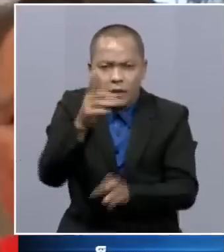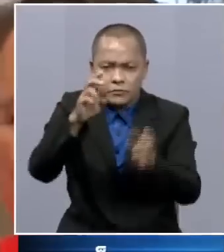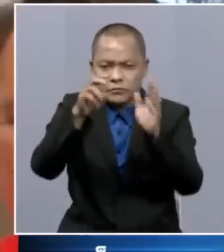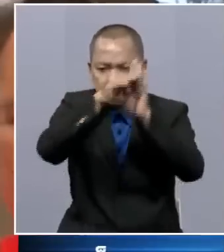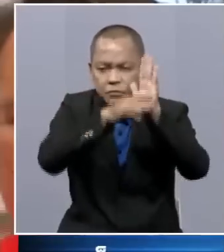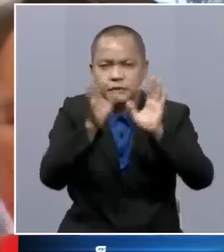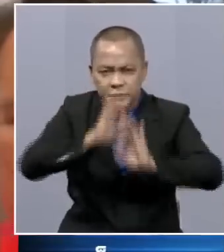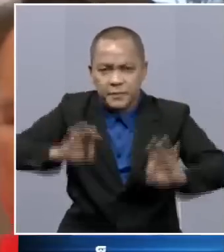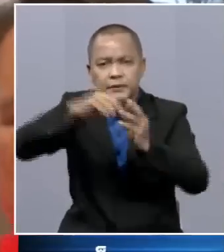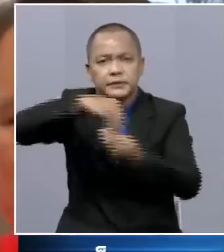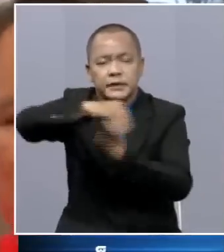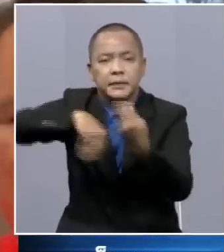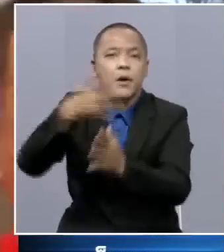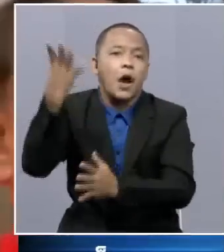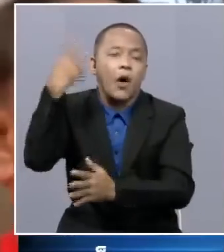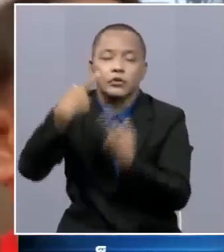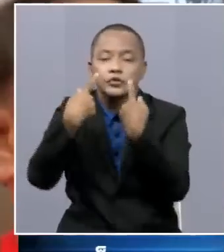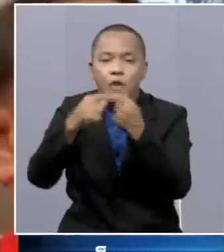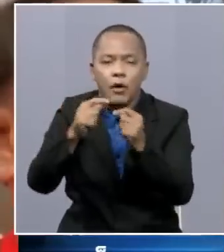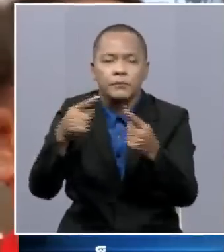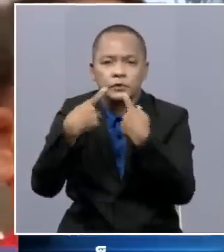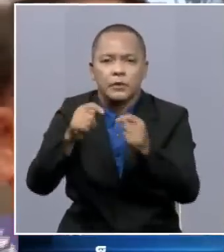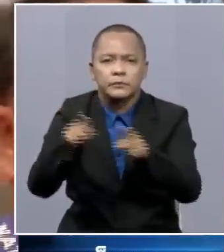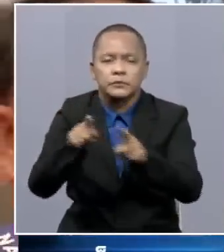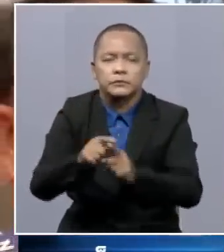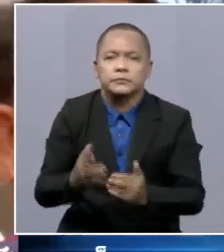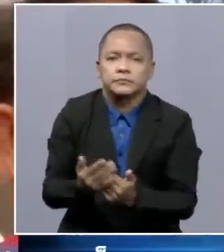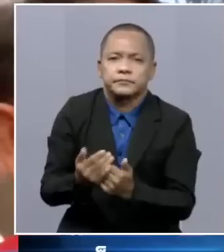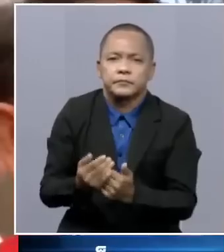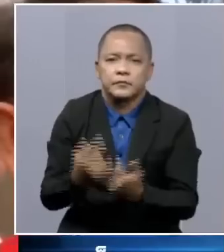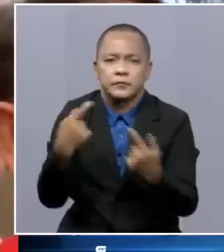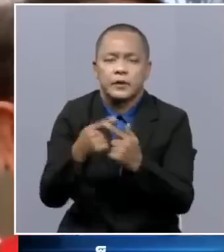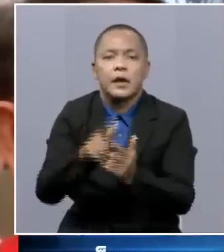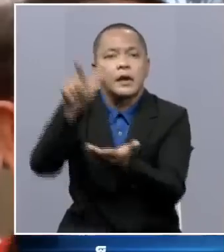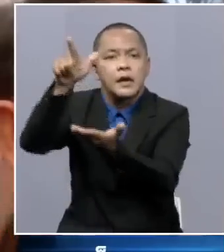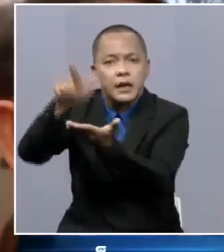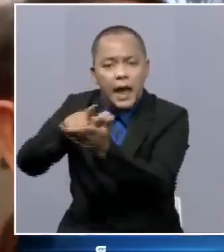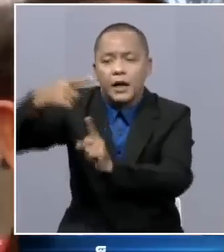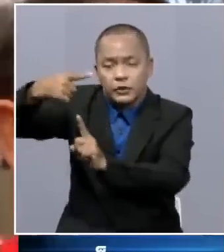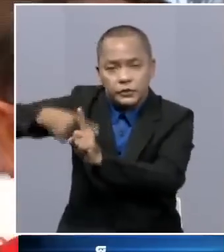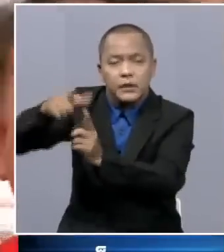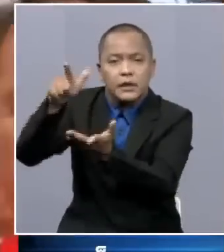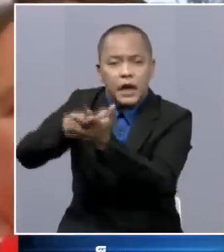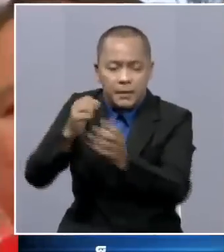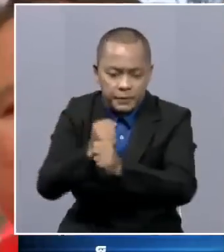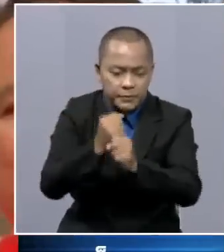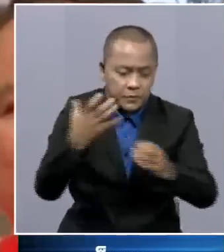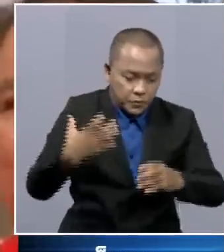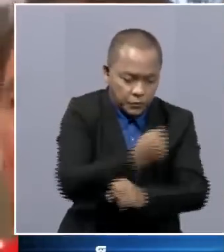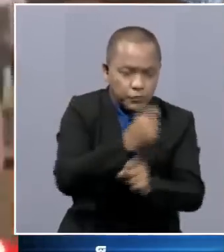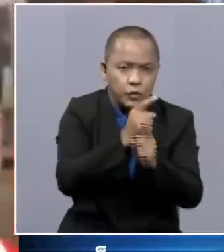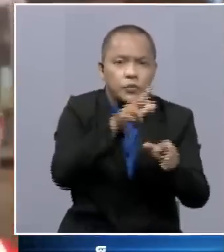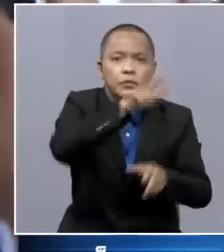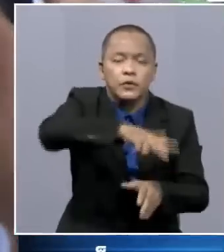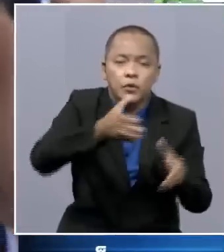กับเศรษฐกิจแล้วก็ที่สำคัญเนี่ยเมื่อวานนี้ก็ตอบประเด็นเรื่องของการลางานชั่วคราวครับลุยงานทางการเมืองเต็มที่กับทาง